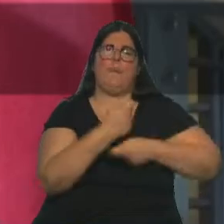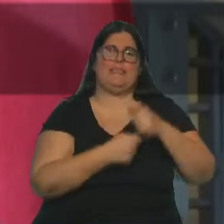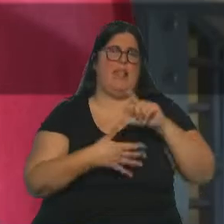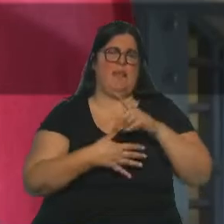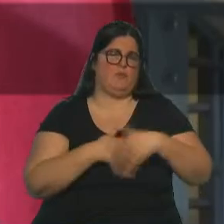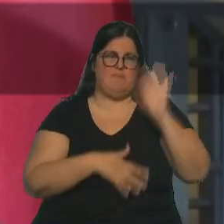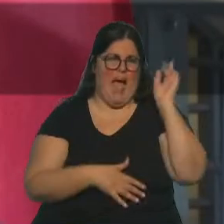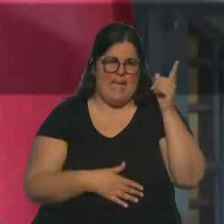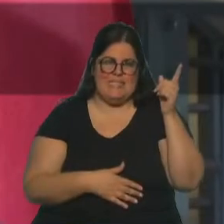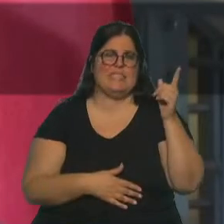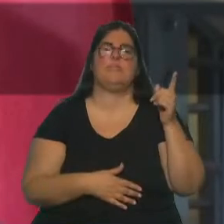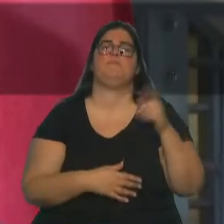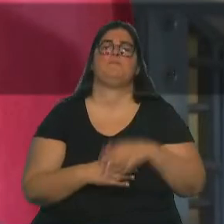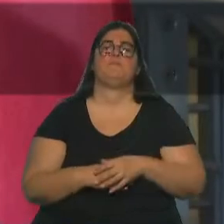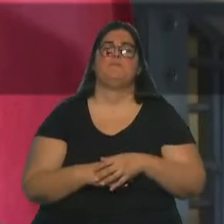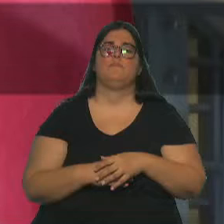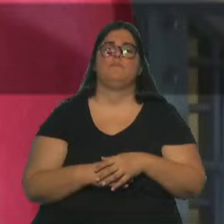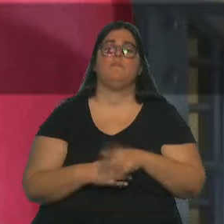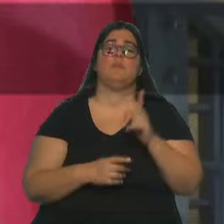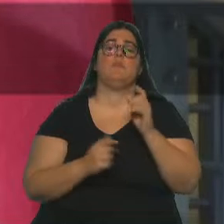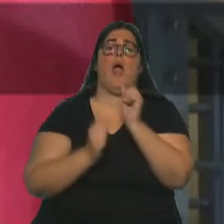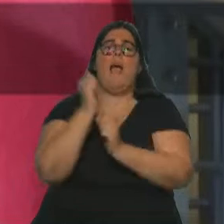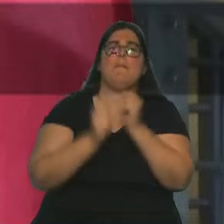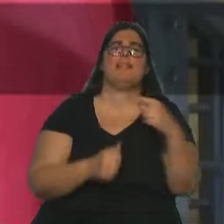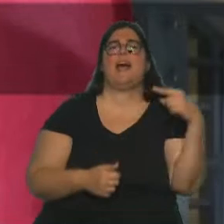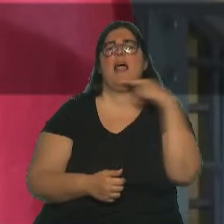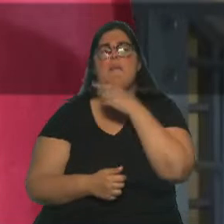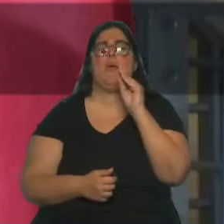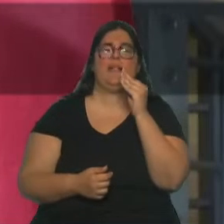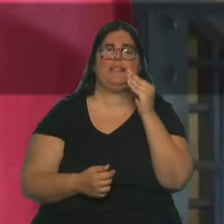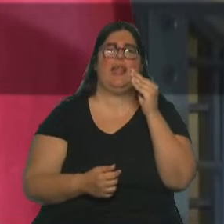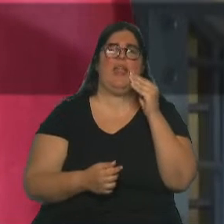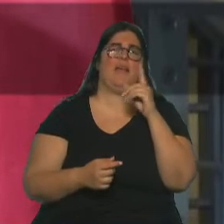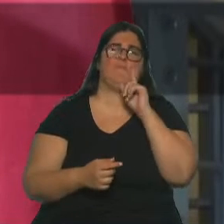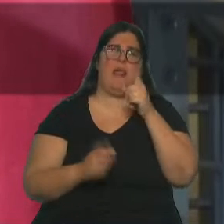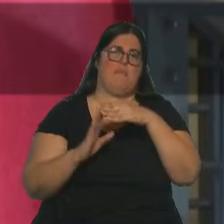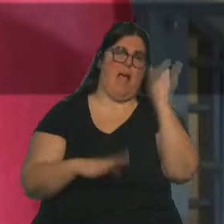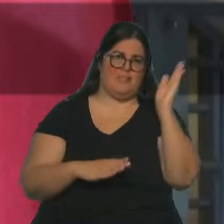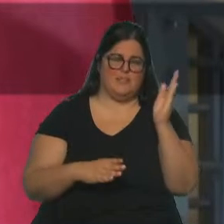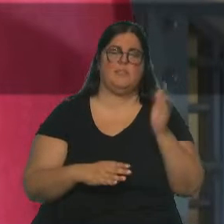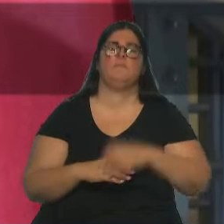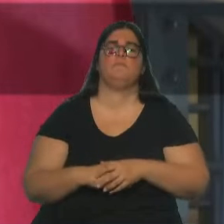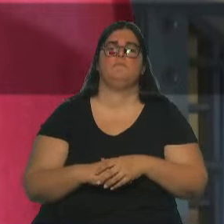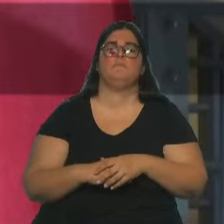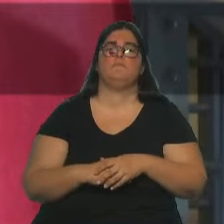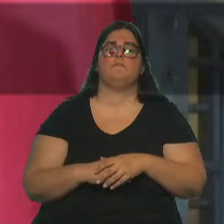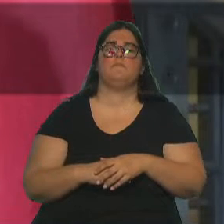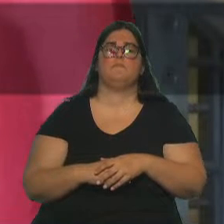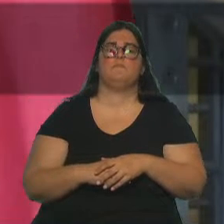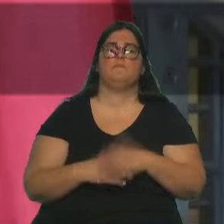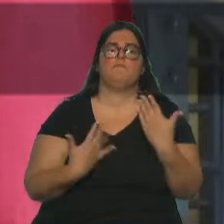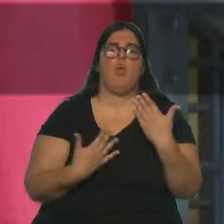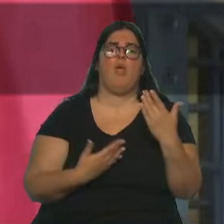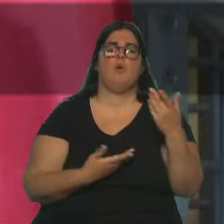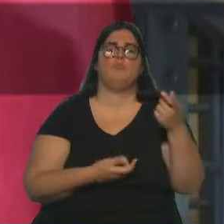Mehr als 1000 deutsch-brasilianische Unternehmen tragen signifikant dazu bei. Um die enormen Potenziale zu nutzen,